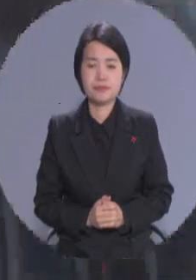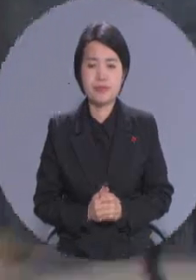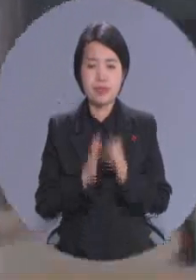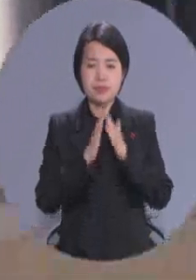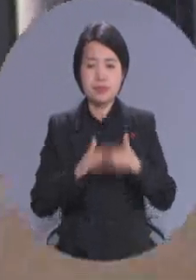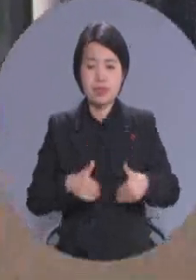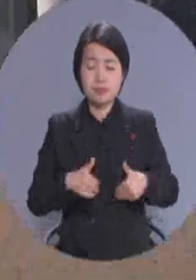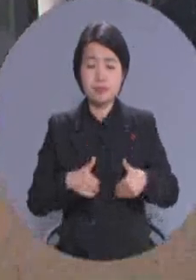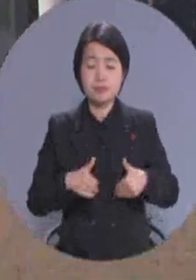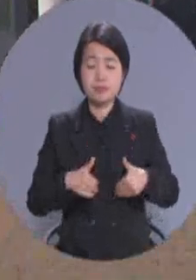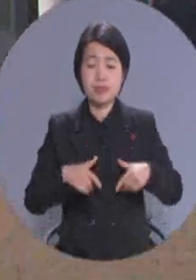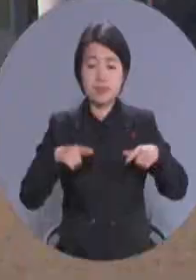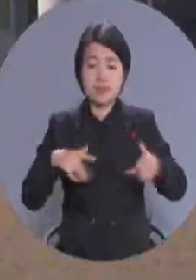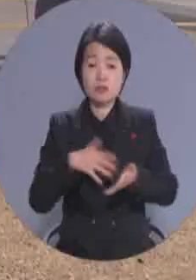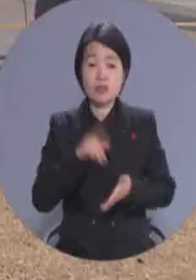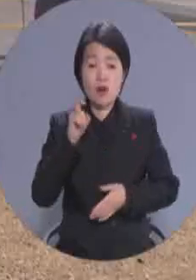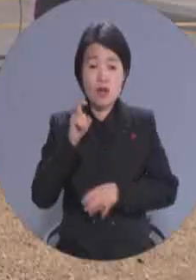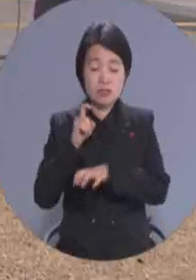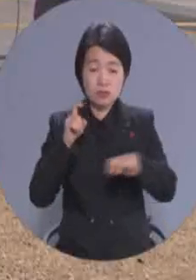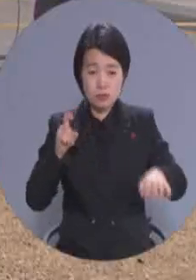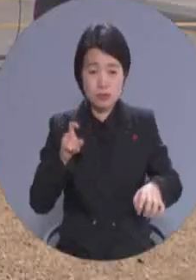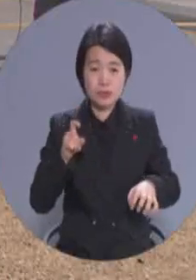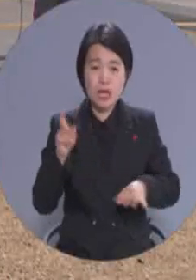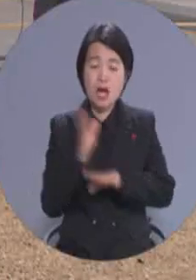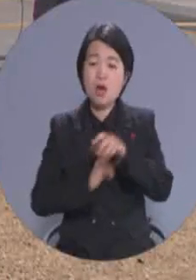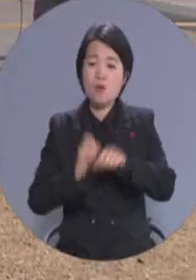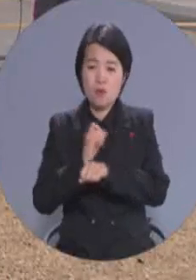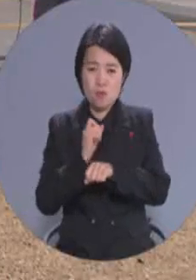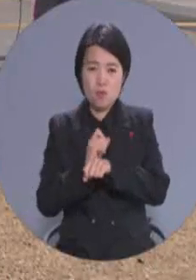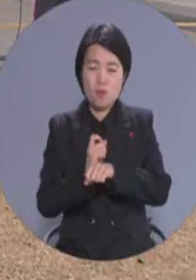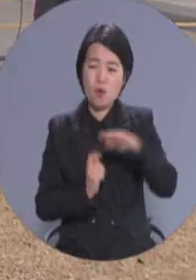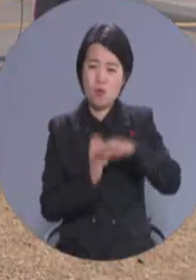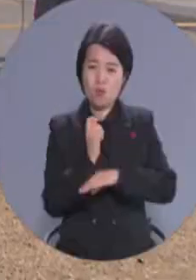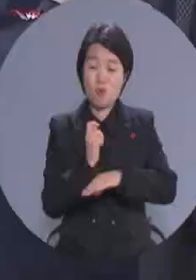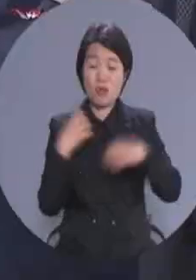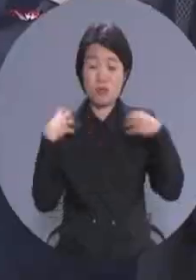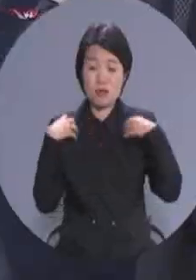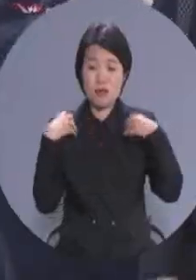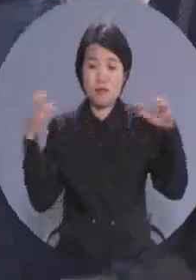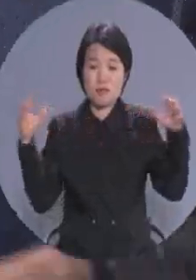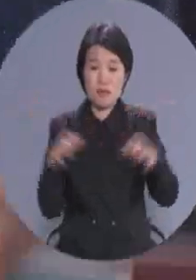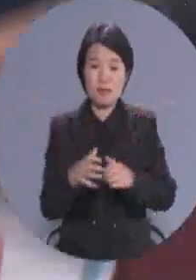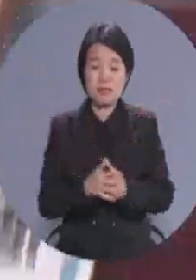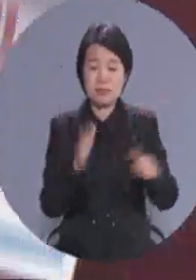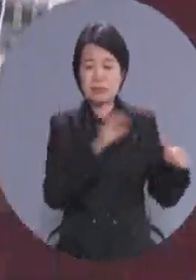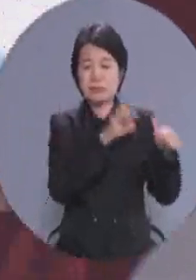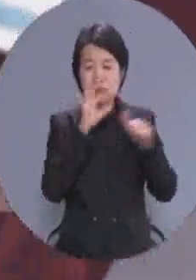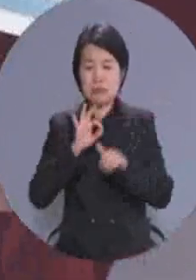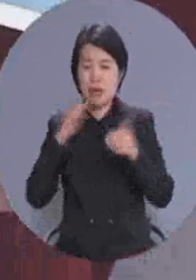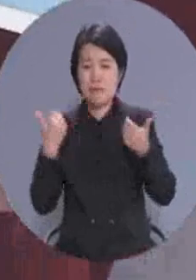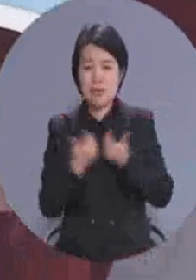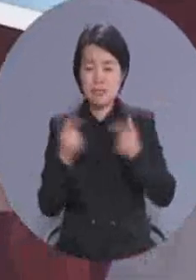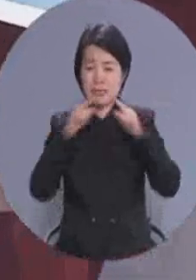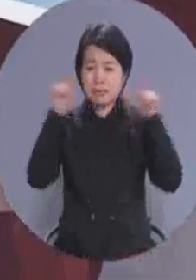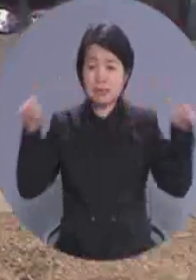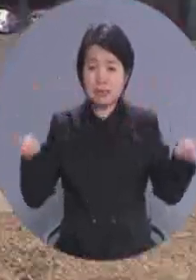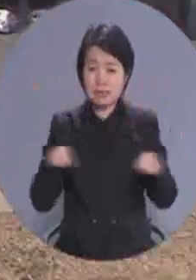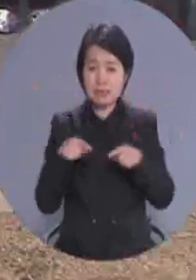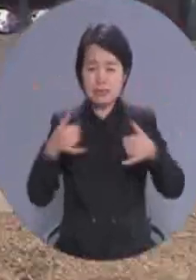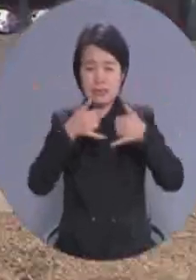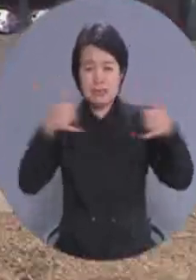전남 개 시군 공무원이 공 군청 앞에 모였습니다 낙하산 인사 반대가 적힌 손팻말과